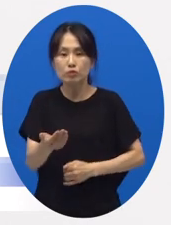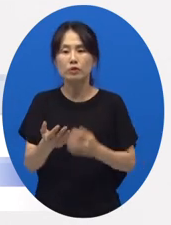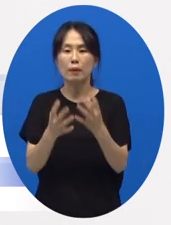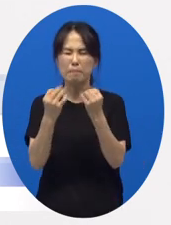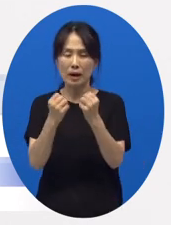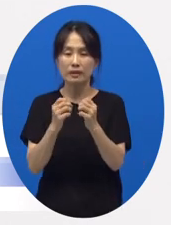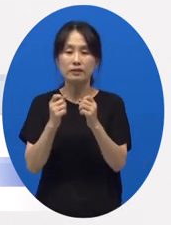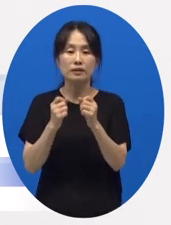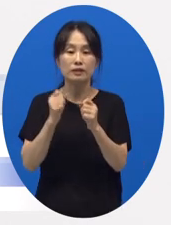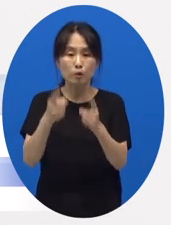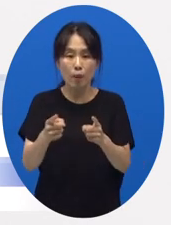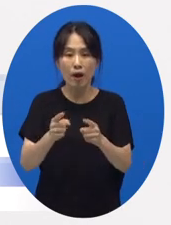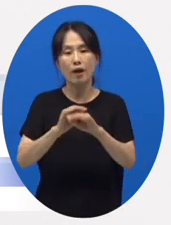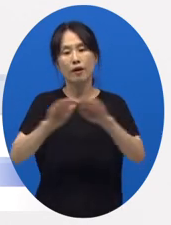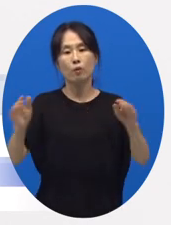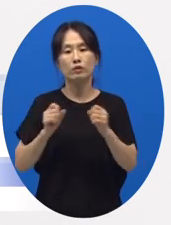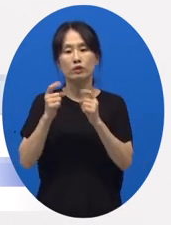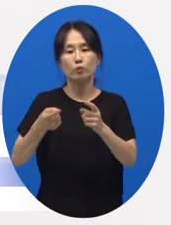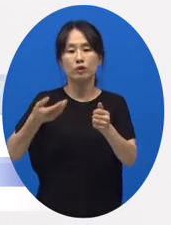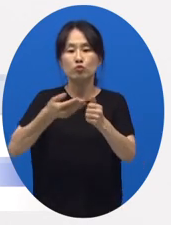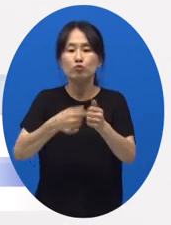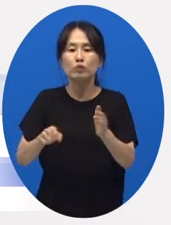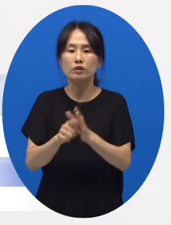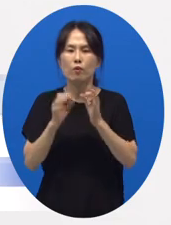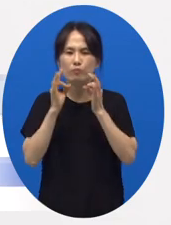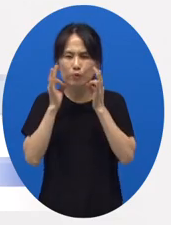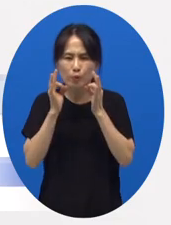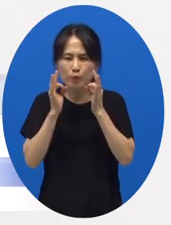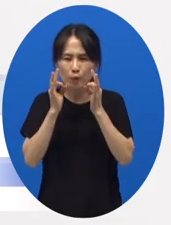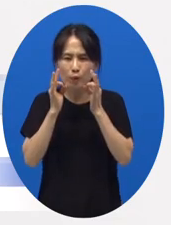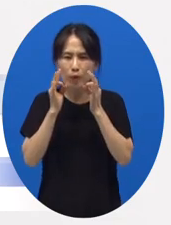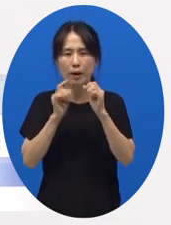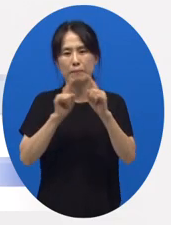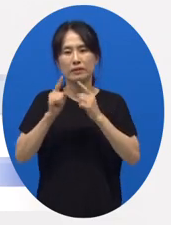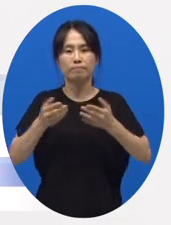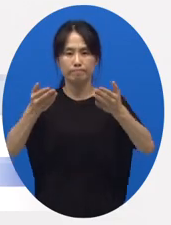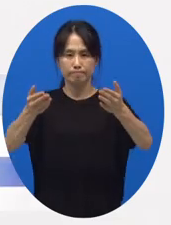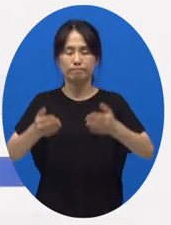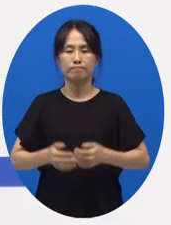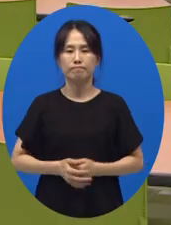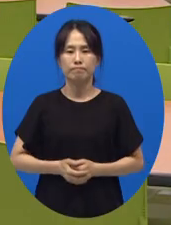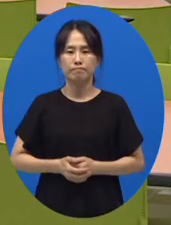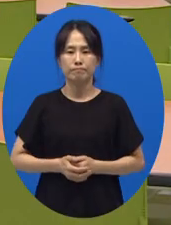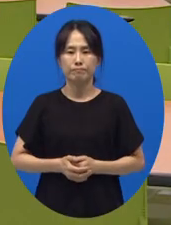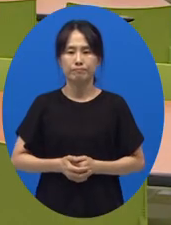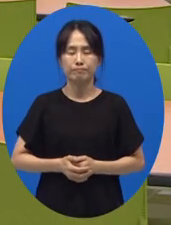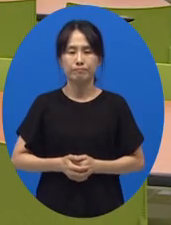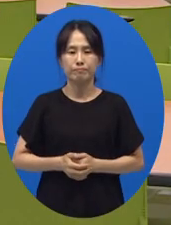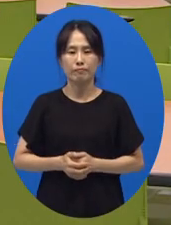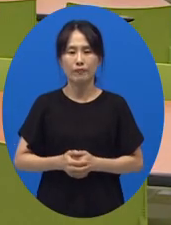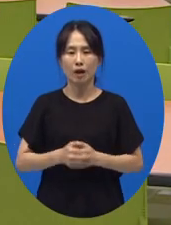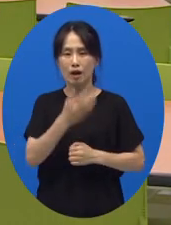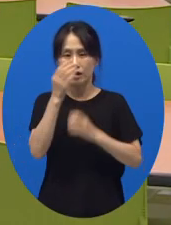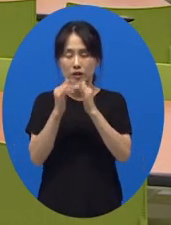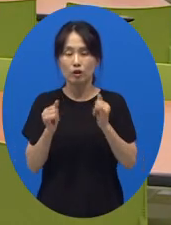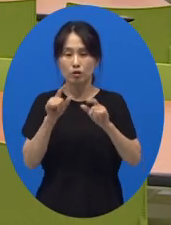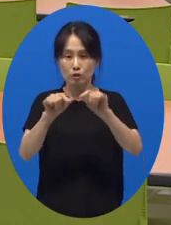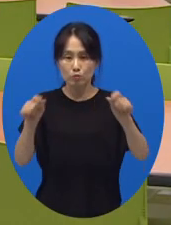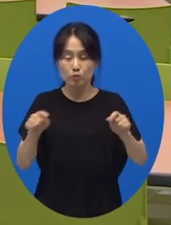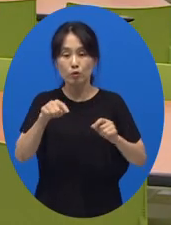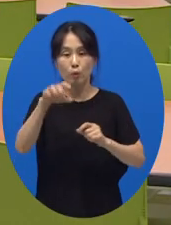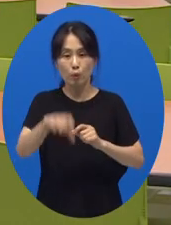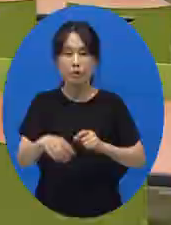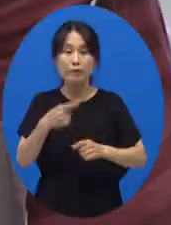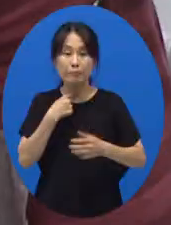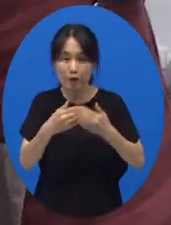더 많은 기회, 더 고른 게 줄 수 있도록 노력을 하겠다고 하는 말씀을 드립니다. 경기도는 청년푸드 창업